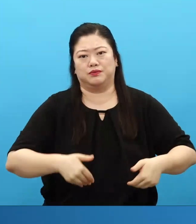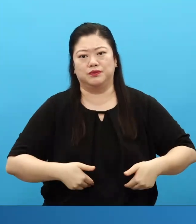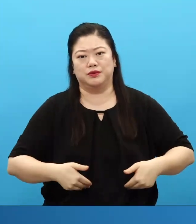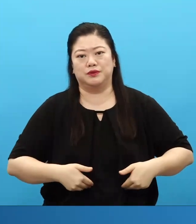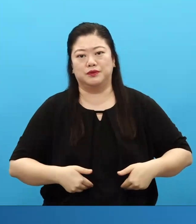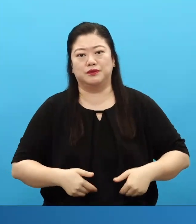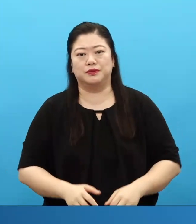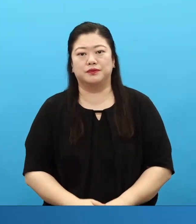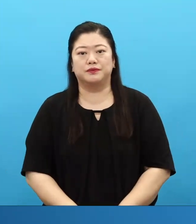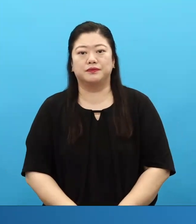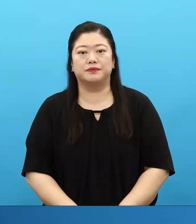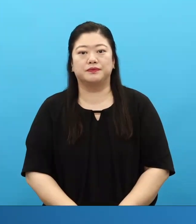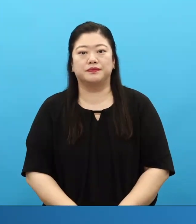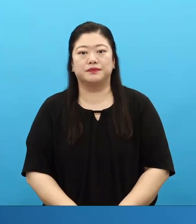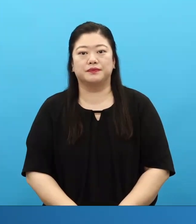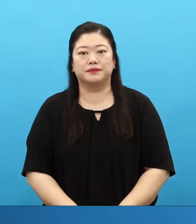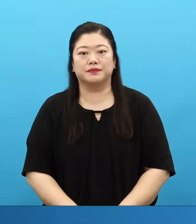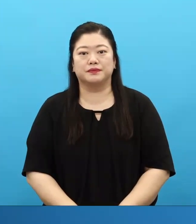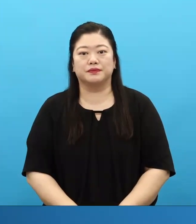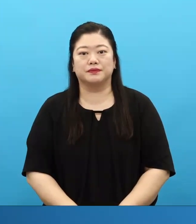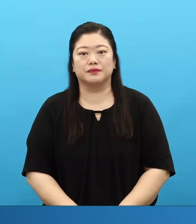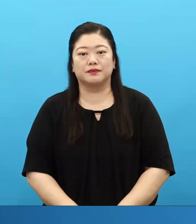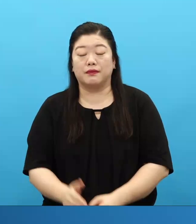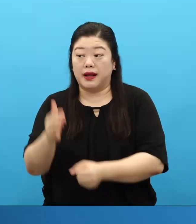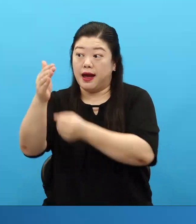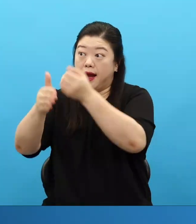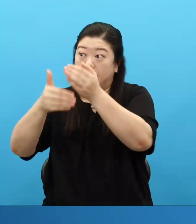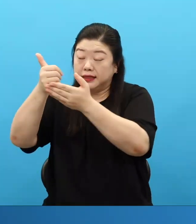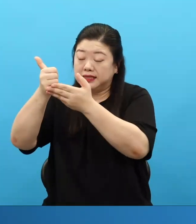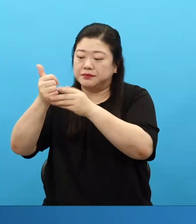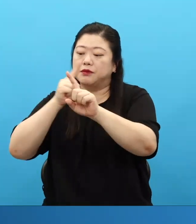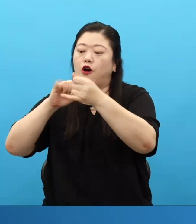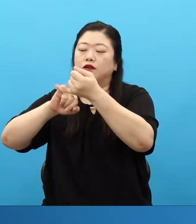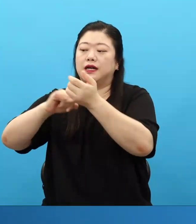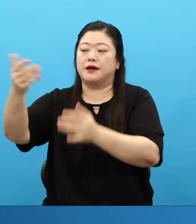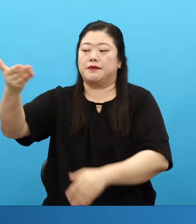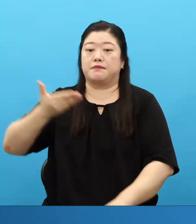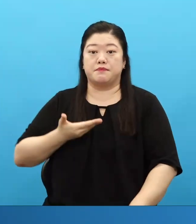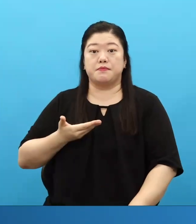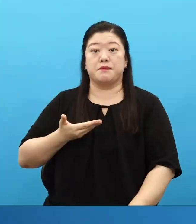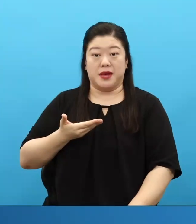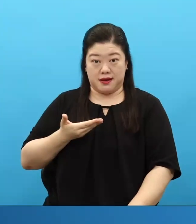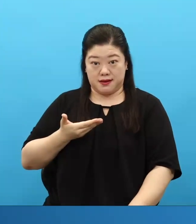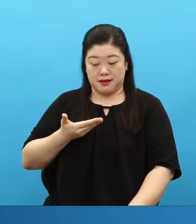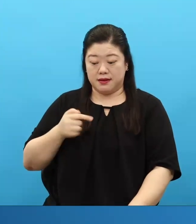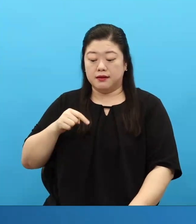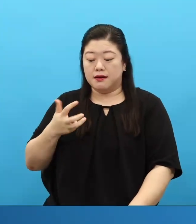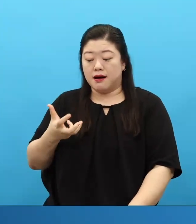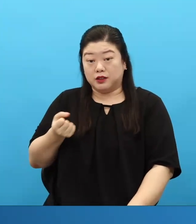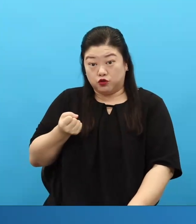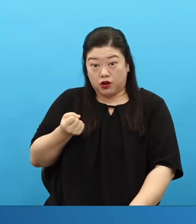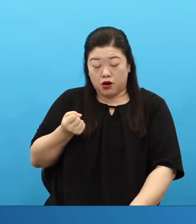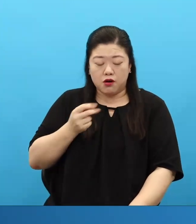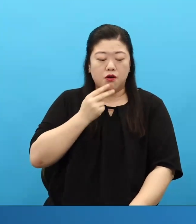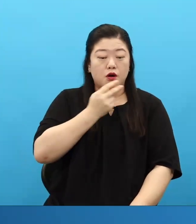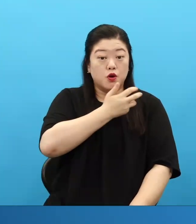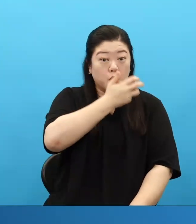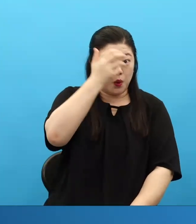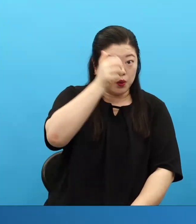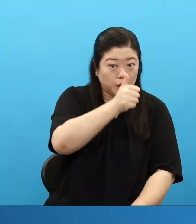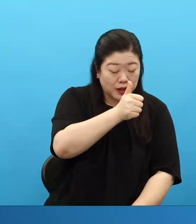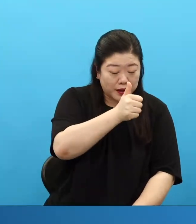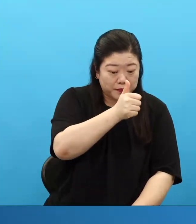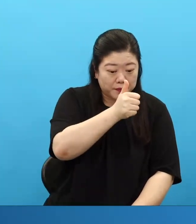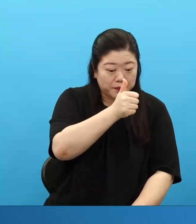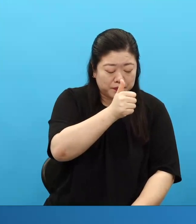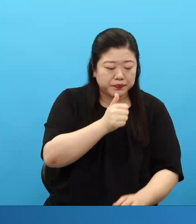you evidence. 하나님 주신 언약을 오늘 창세기 37장 11절에 요셉과 야곱이 마음에 둔